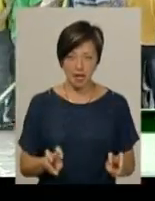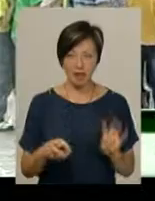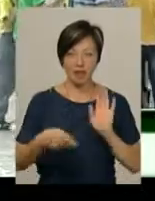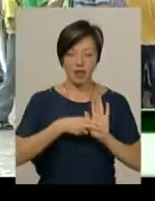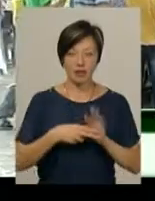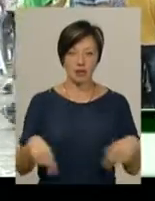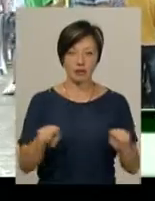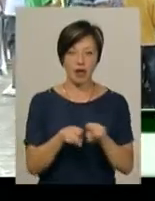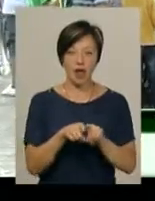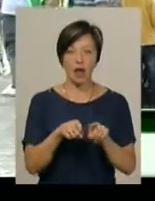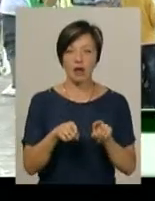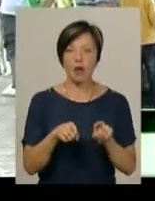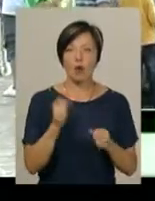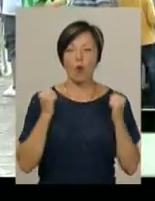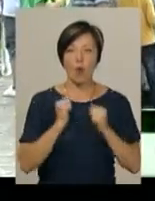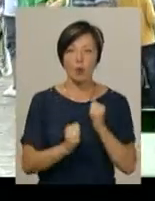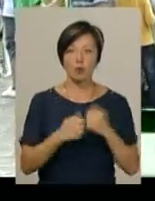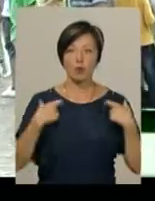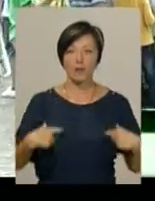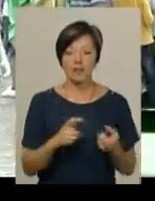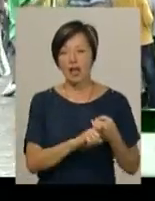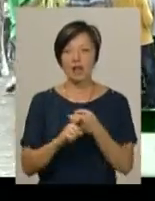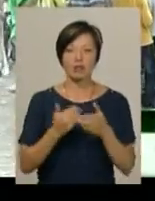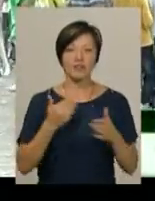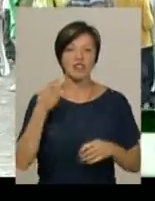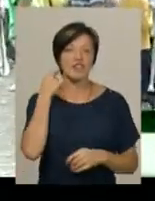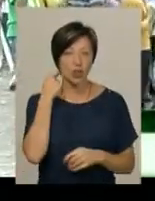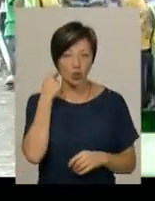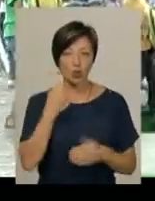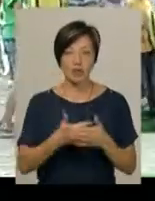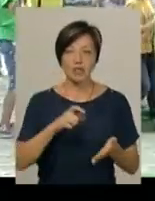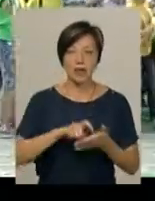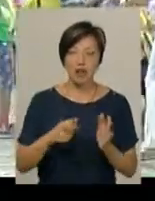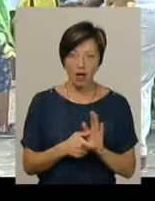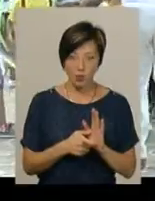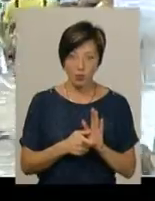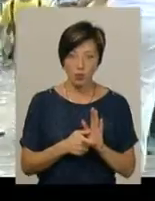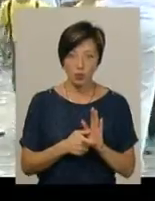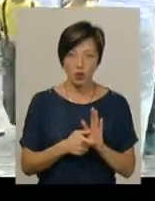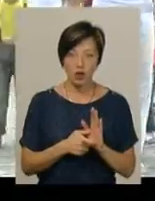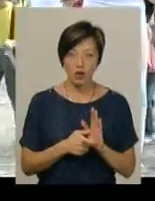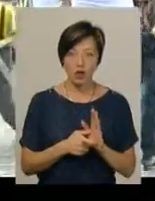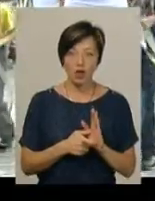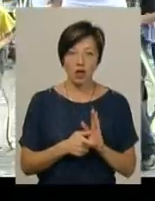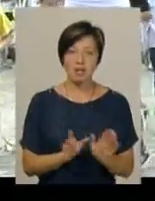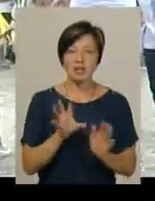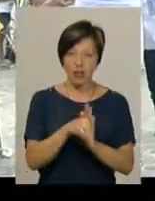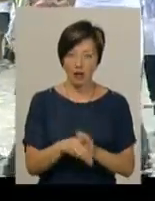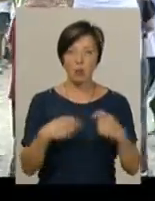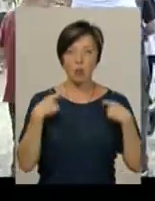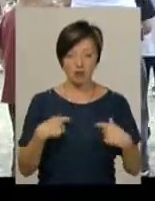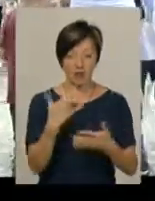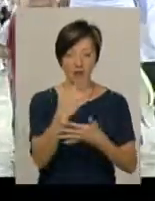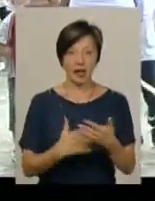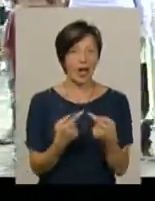така бірочка на кожен портфелик, тому що залежно від віку, від класу, склад цього портфелика, склад канцтоварів